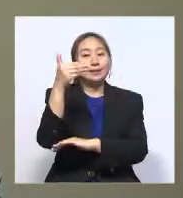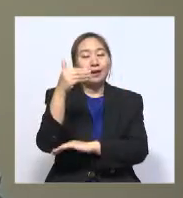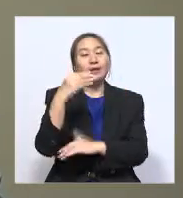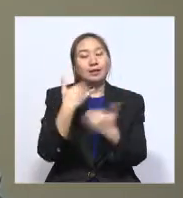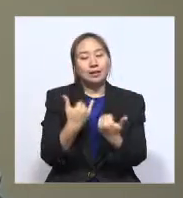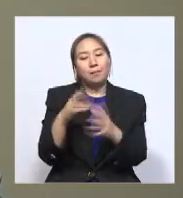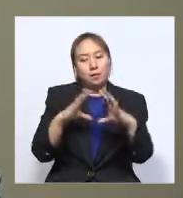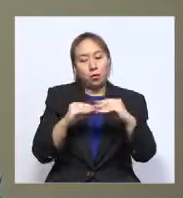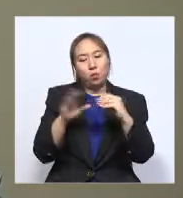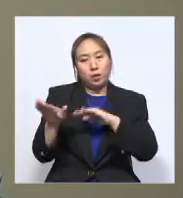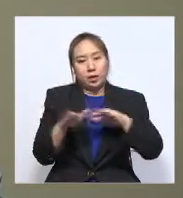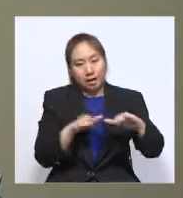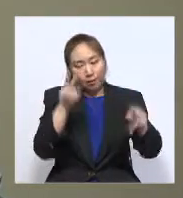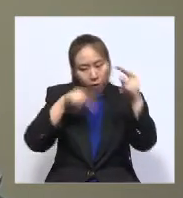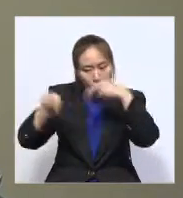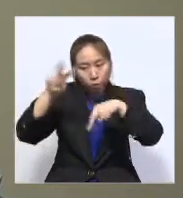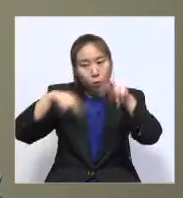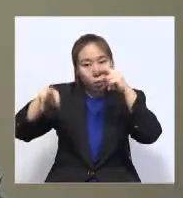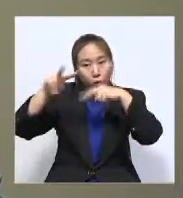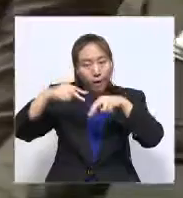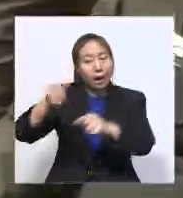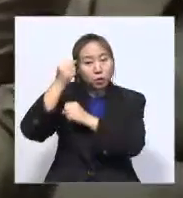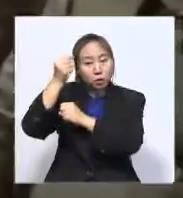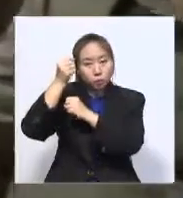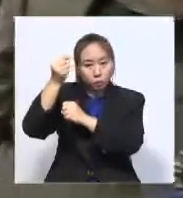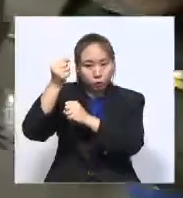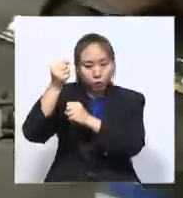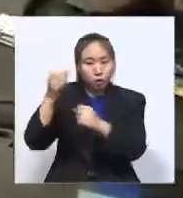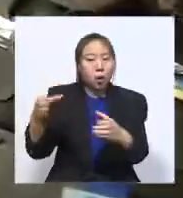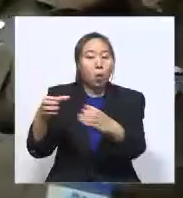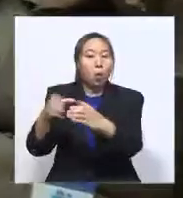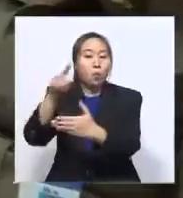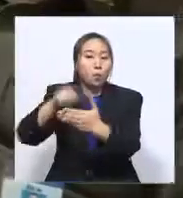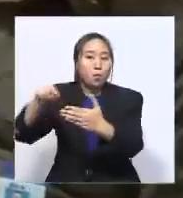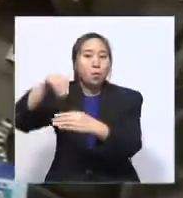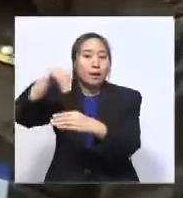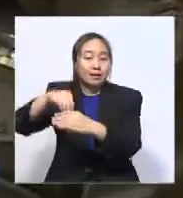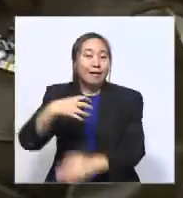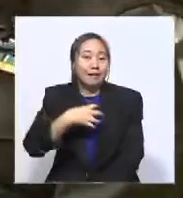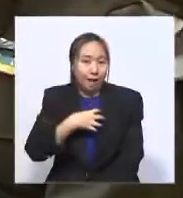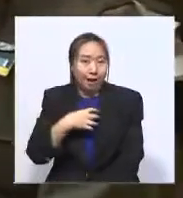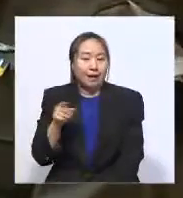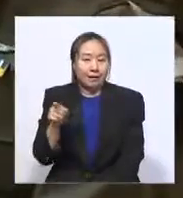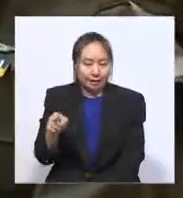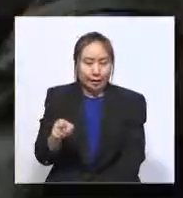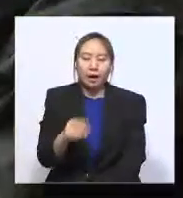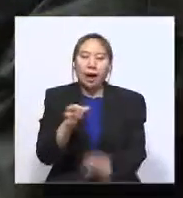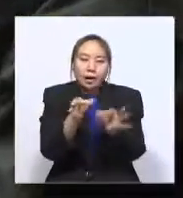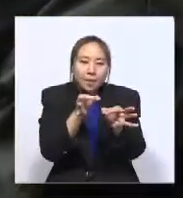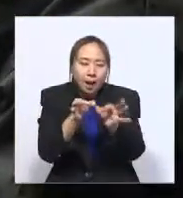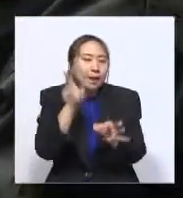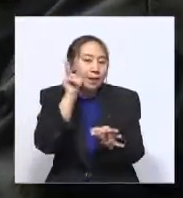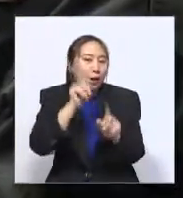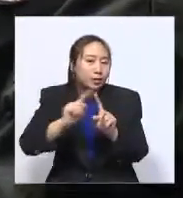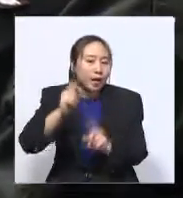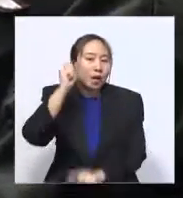ติก็ประชุมเตรียมความพร้อมในการดูแลความเรียบร้อยของการชุมนุมนะครับของกลุ่มคนอยากเลือกตั้งทำความเข้าใจการทำงานของสื่อมวลชนและขอ